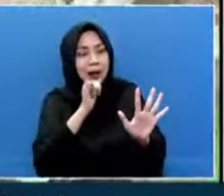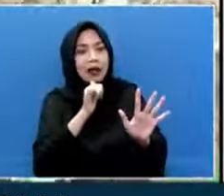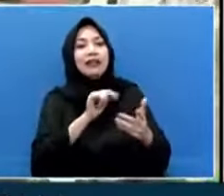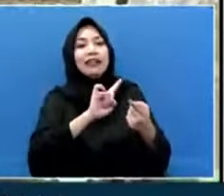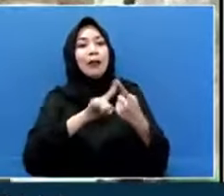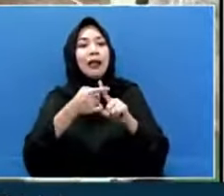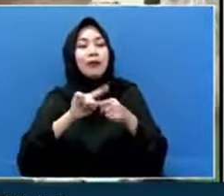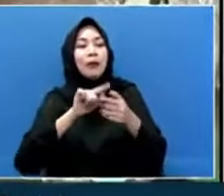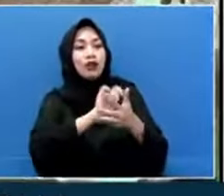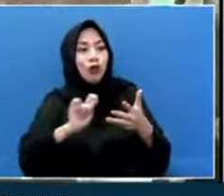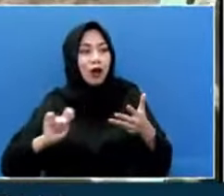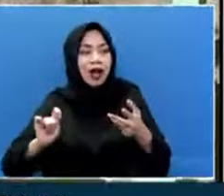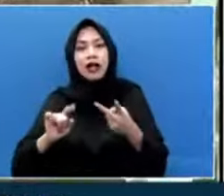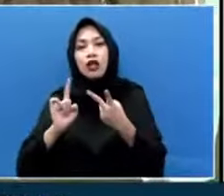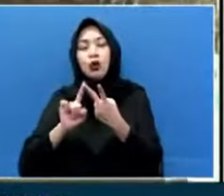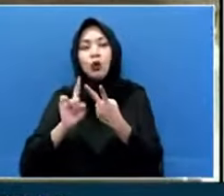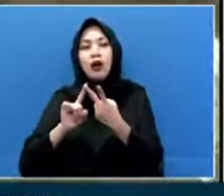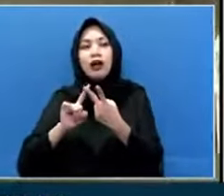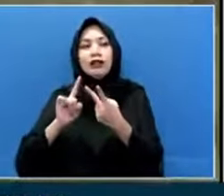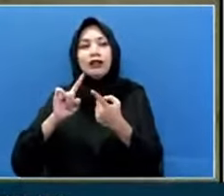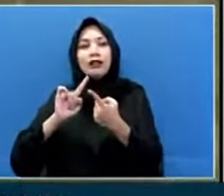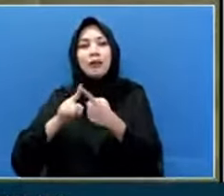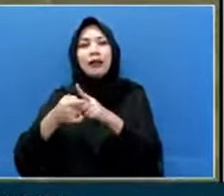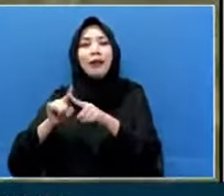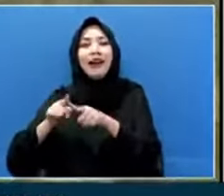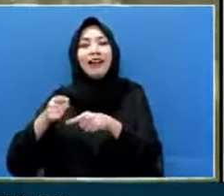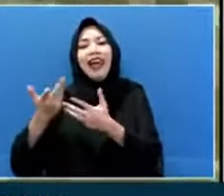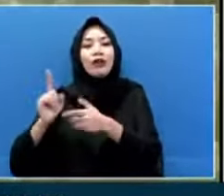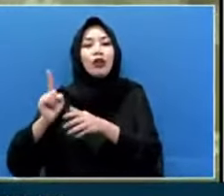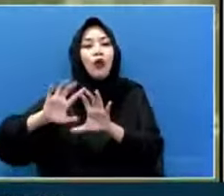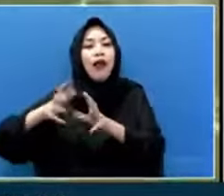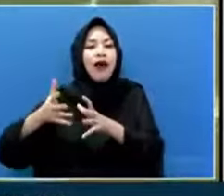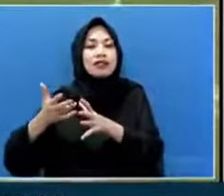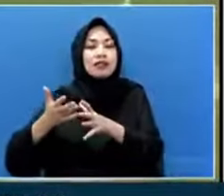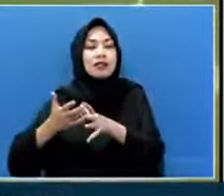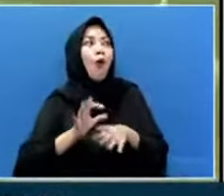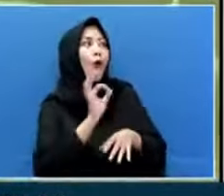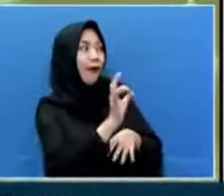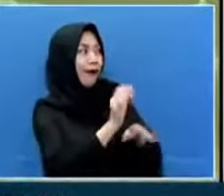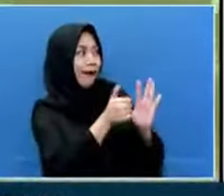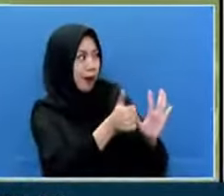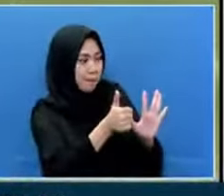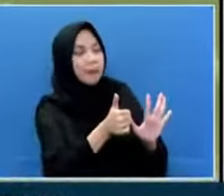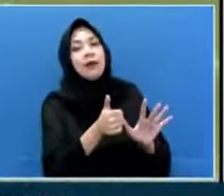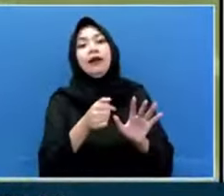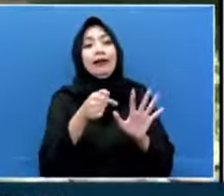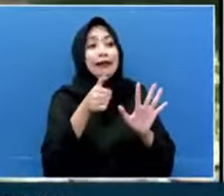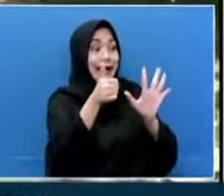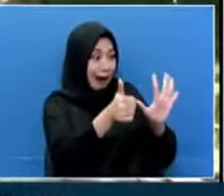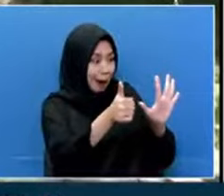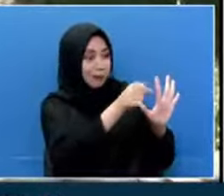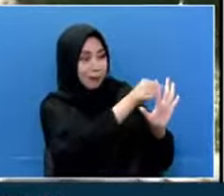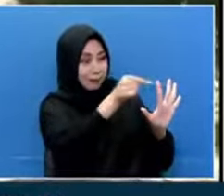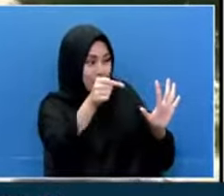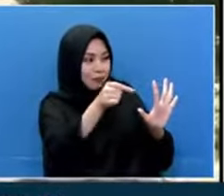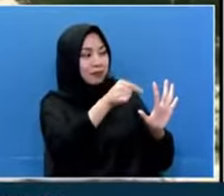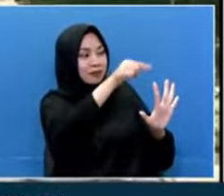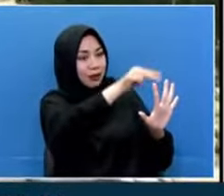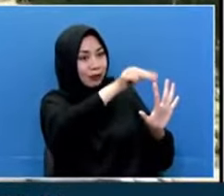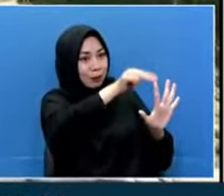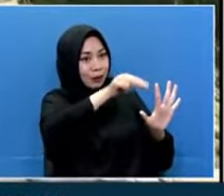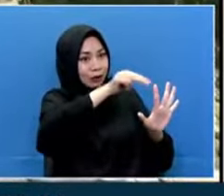dari teman-teman siswa itu sendiri orang ya Apakah rencananya ada pemeriksaan dari